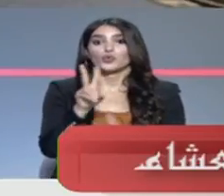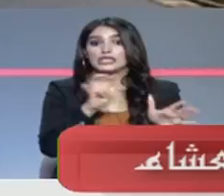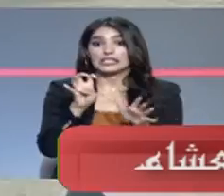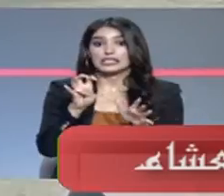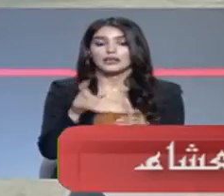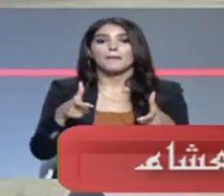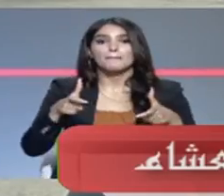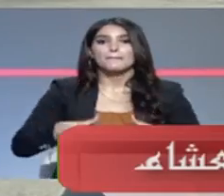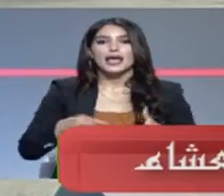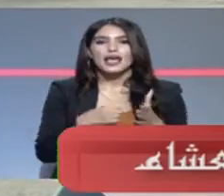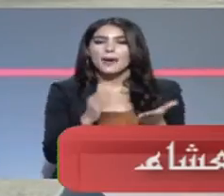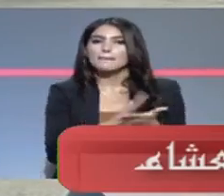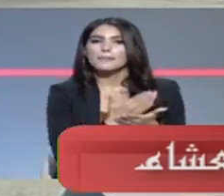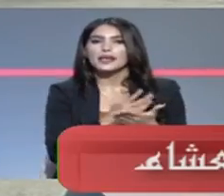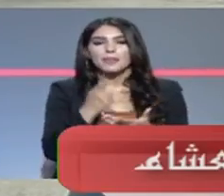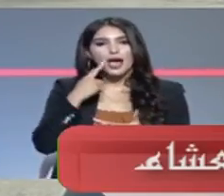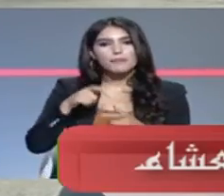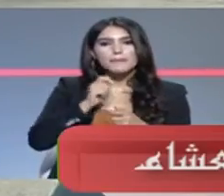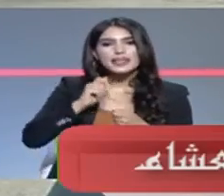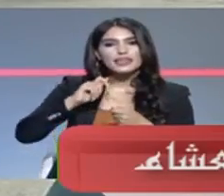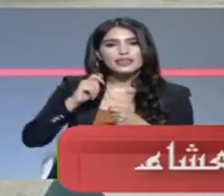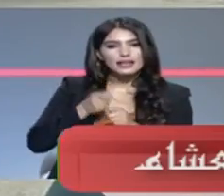من النحاس كانت موجودة في